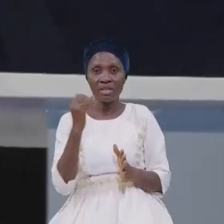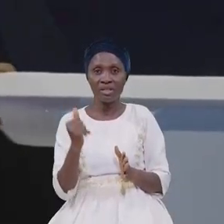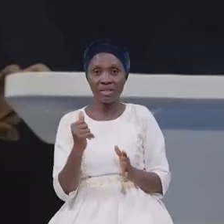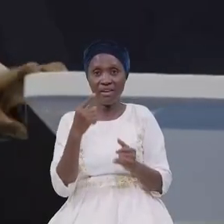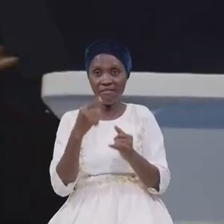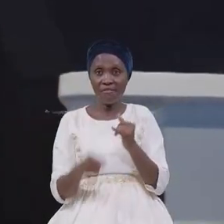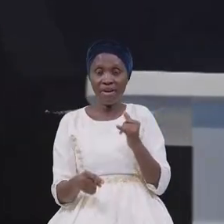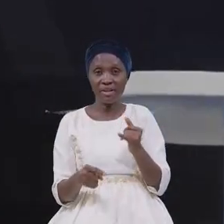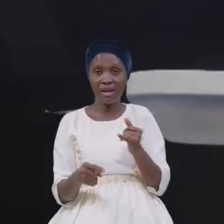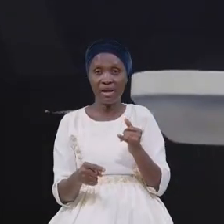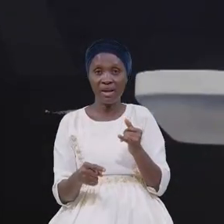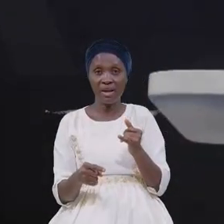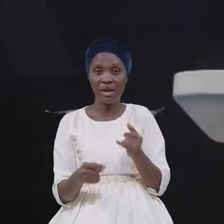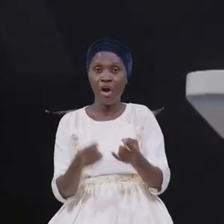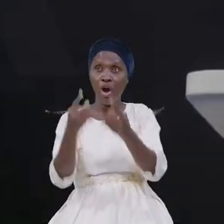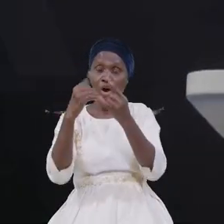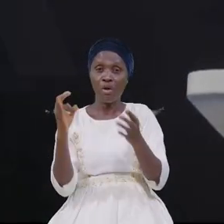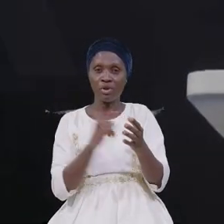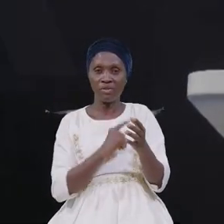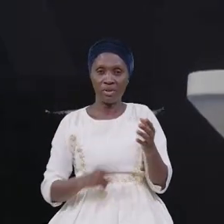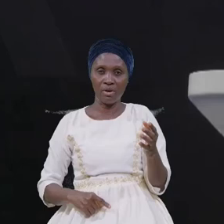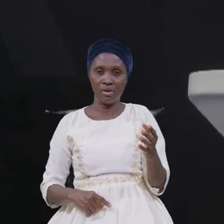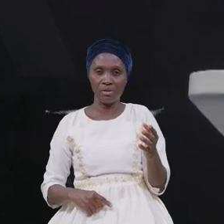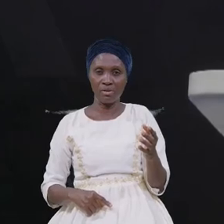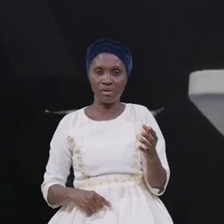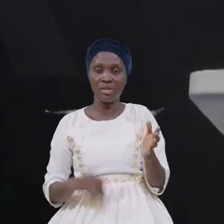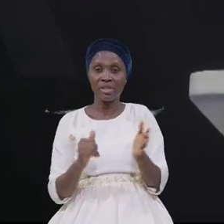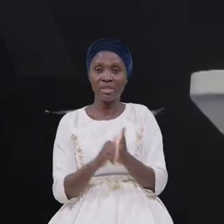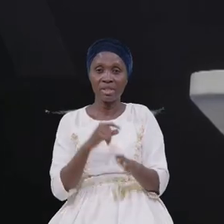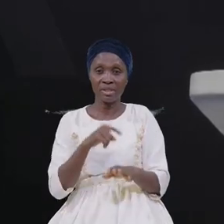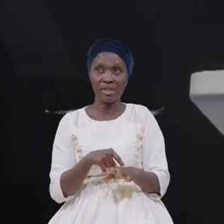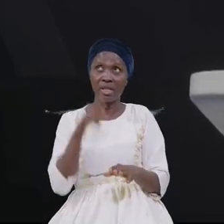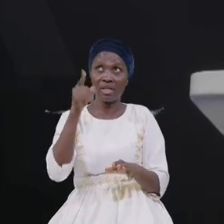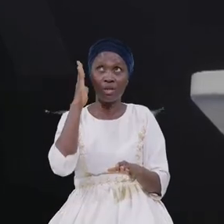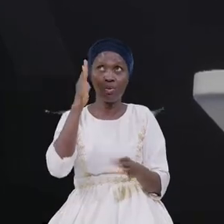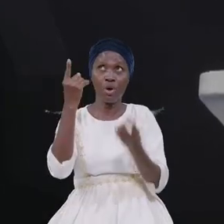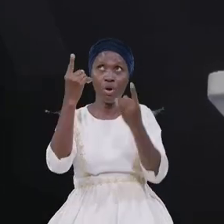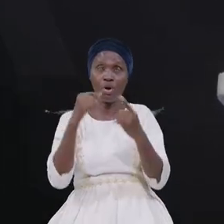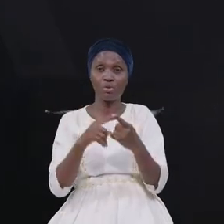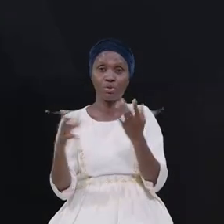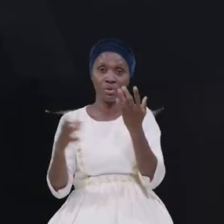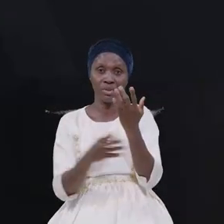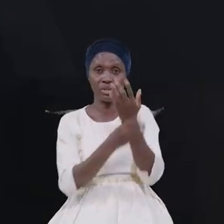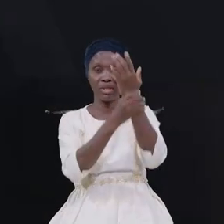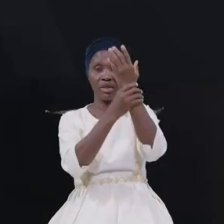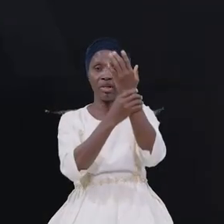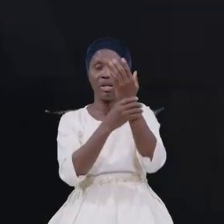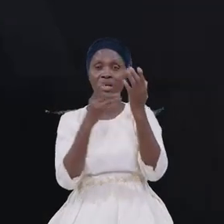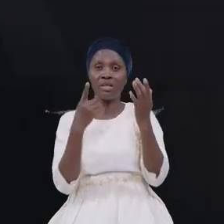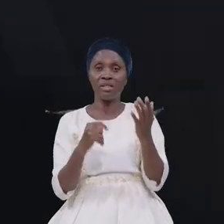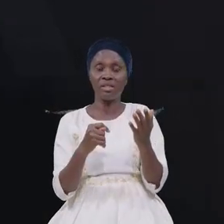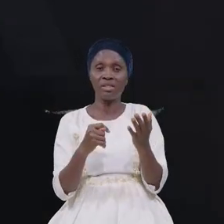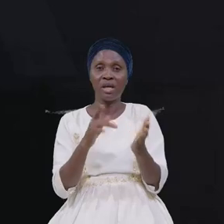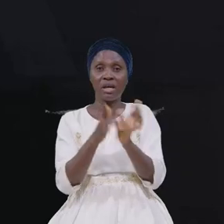Il y a l'avènement final du Seigneur, le moment où il viendra emporter les saints,